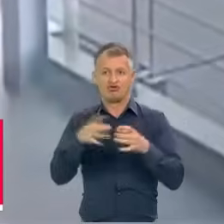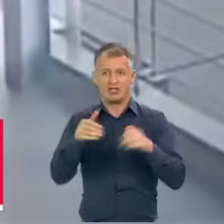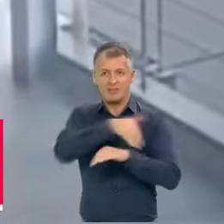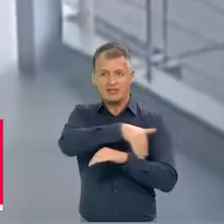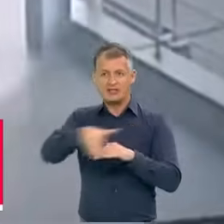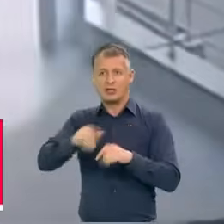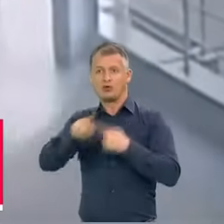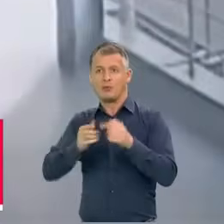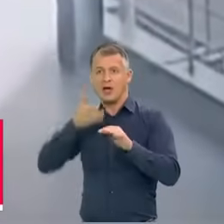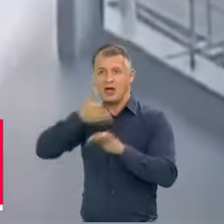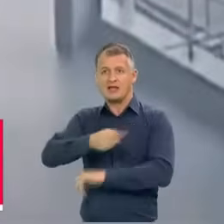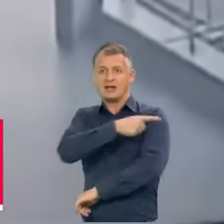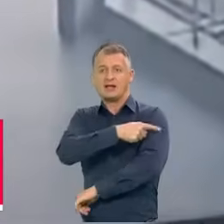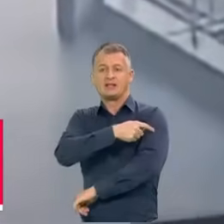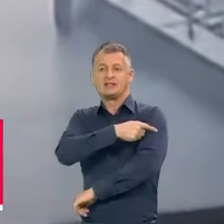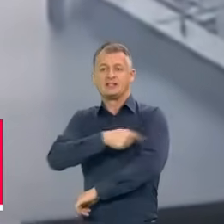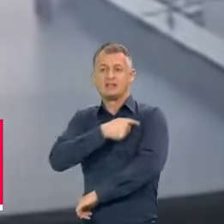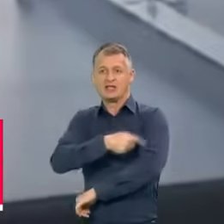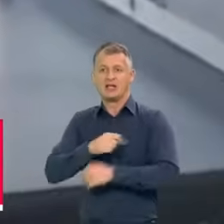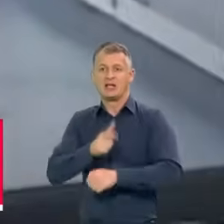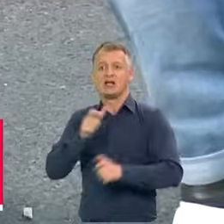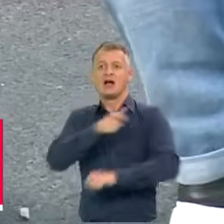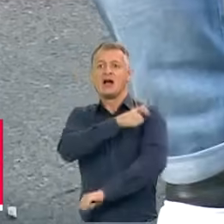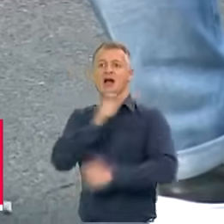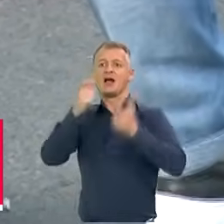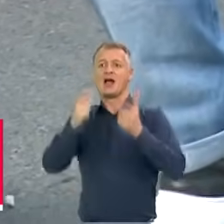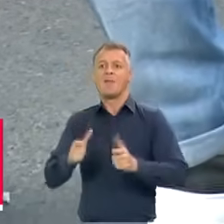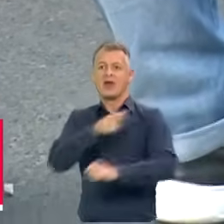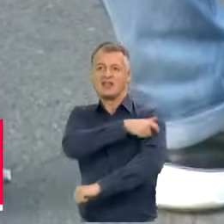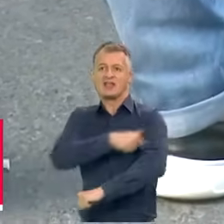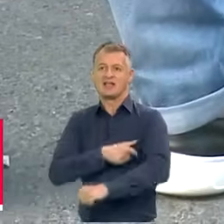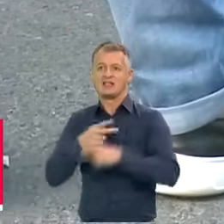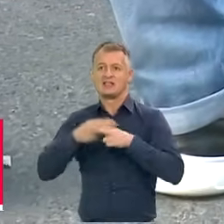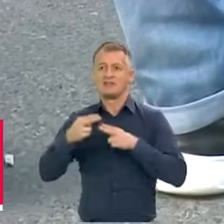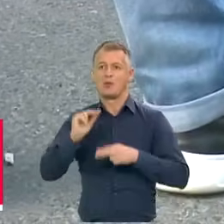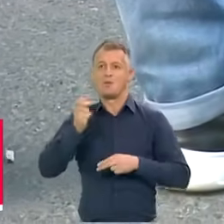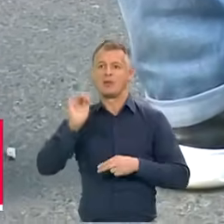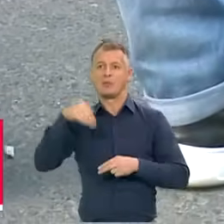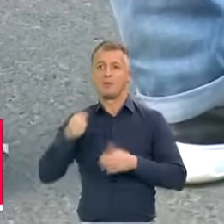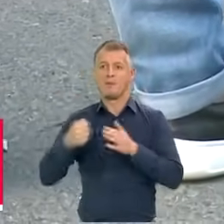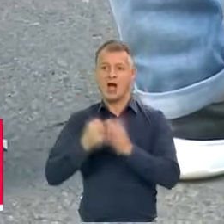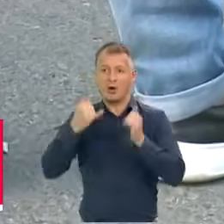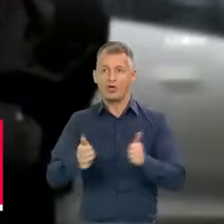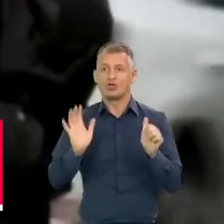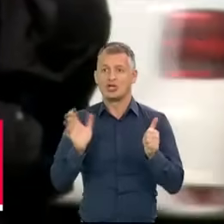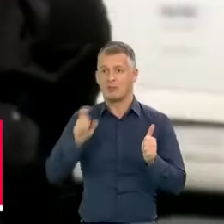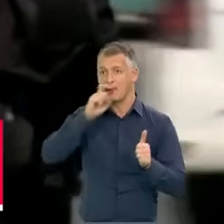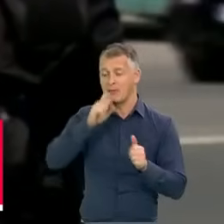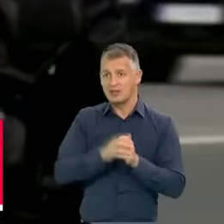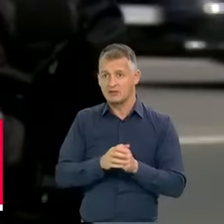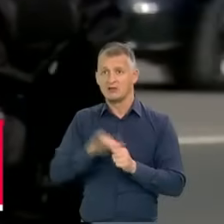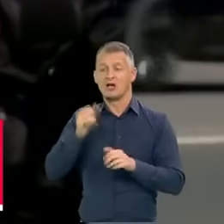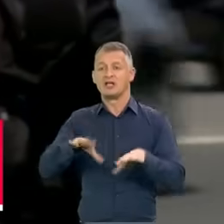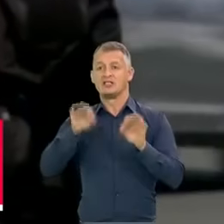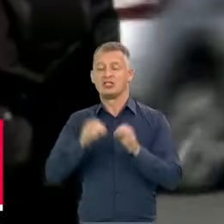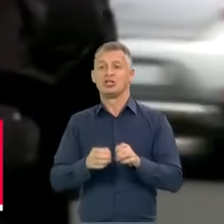asalt camera de gardă de la spitalul Sfântul Pantelimon până acum doar 16 dintre bărbați implicați Au fost găsiți șase dintre